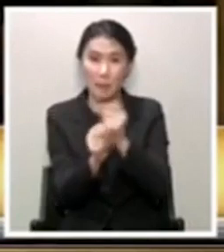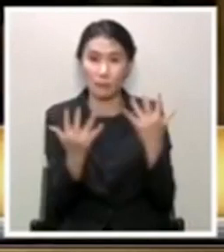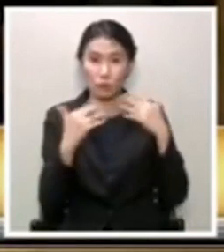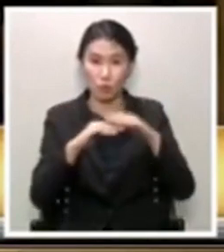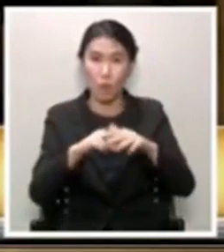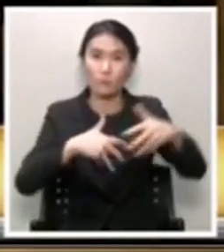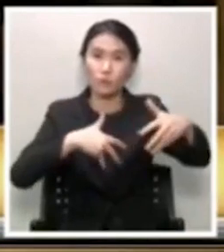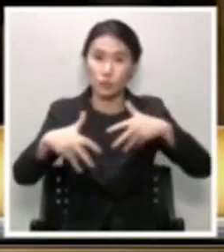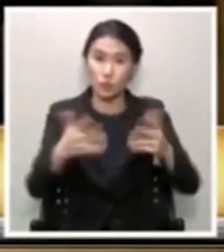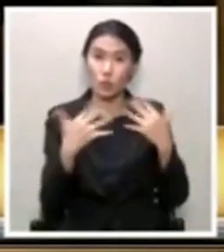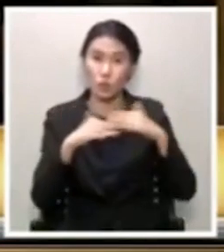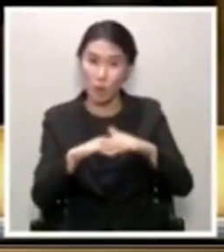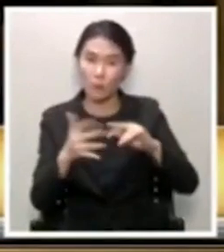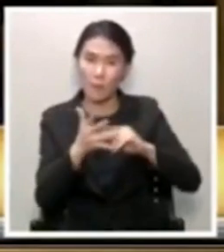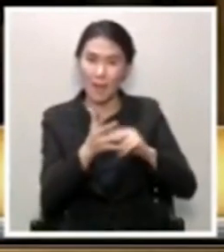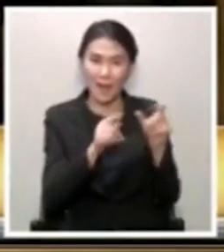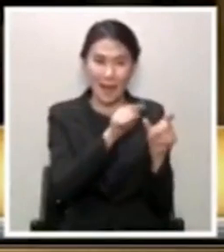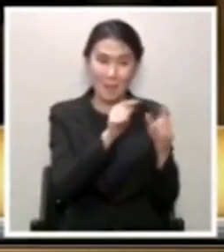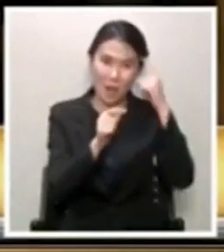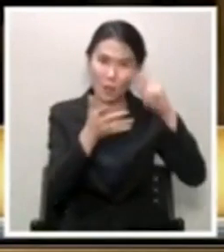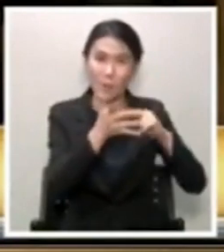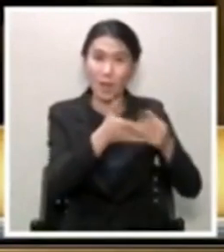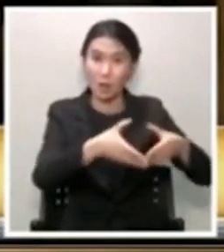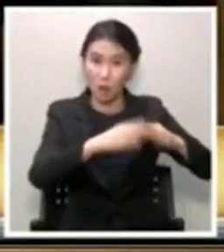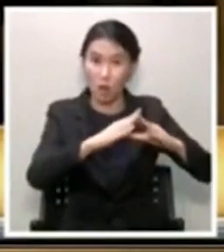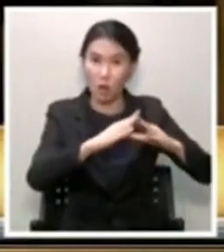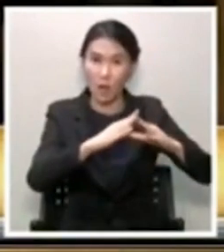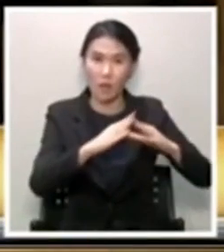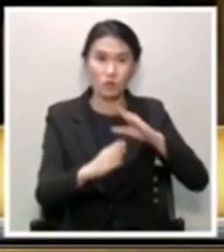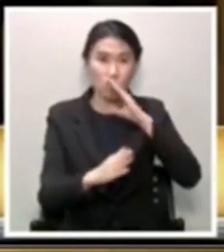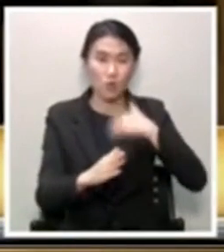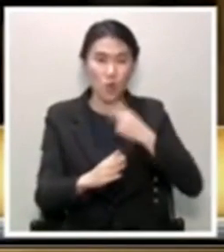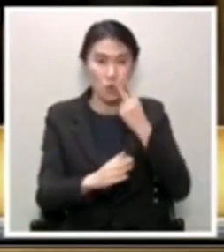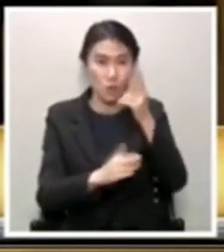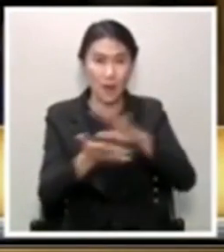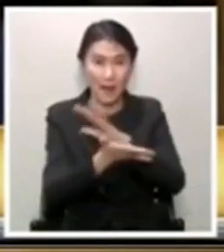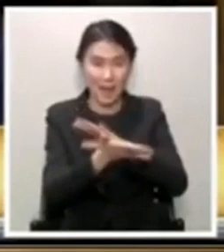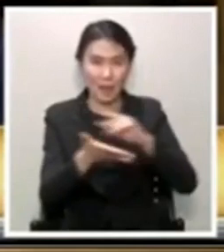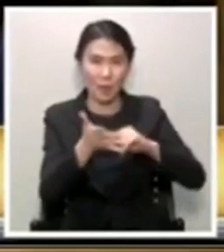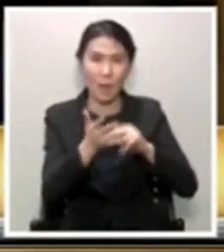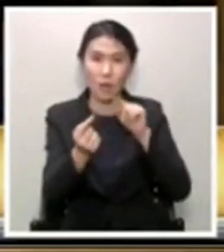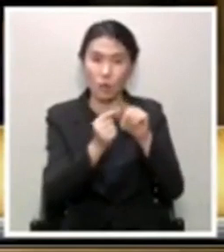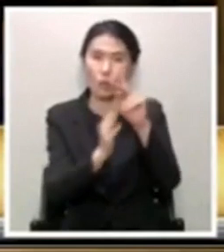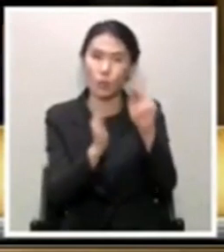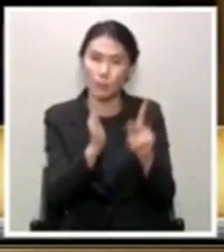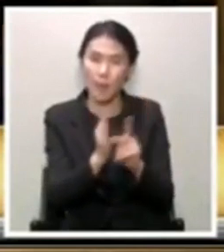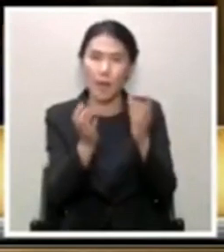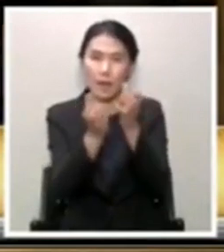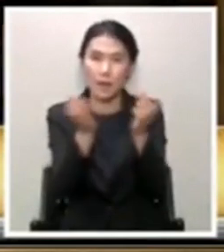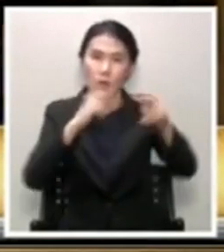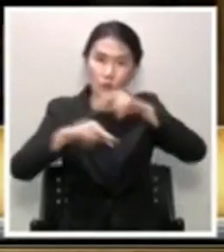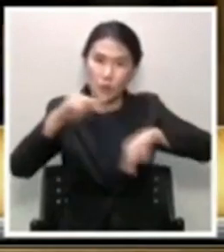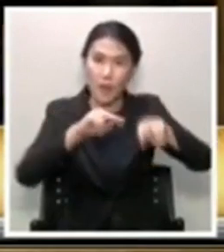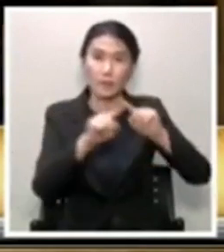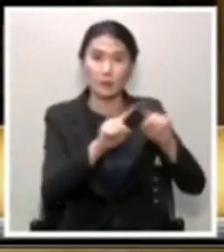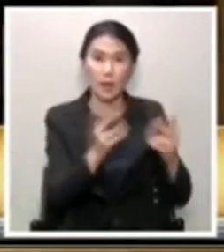ครับ statute คือการก่อตั้งดังนั้น constitution คือเอกสารชิ้นหนึ่งที่เกี่ยวกับการเมืองการปกครองที่ต้องมาเขียนร่วม